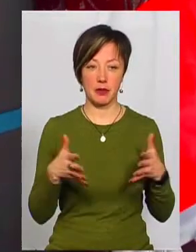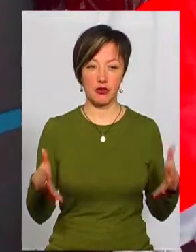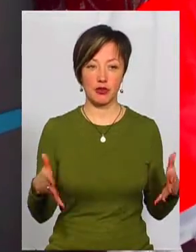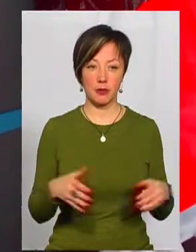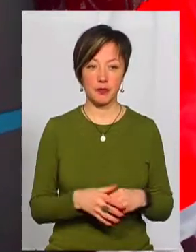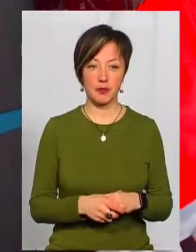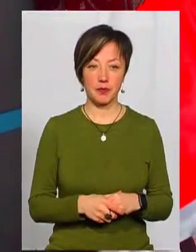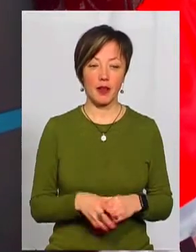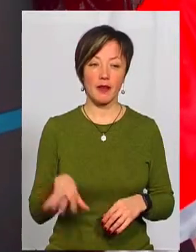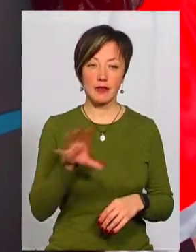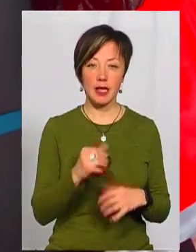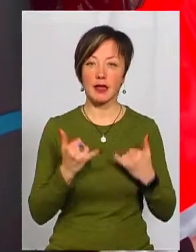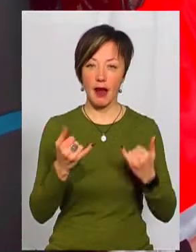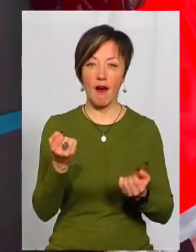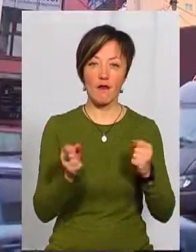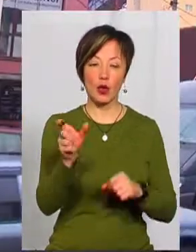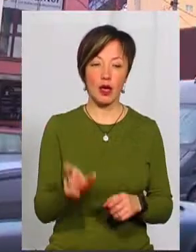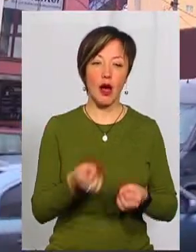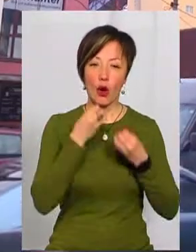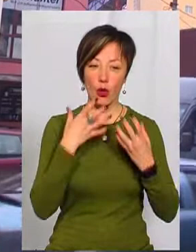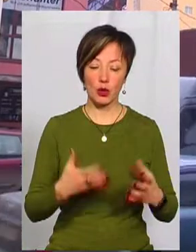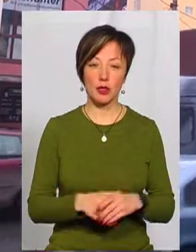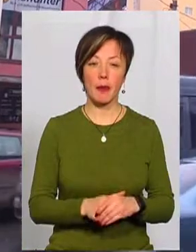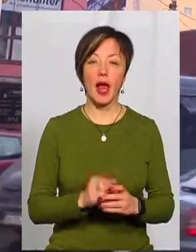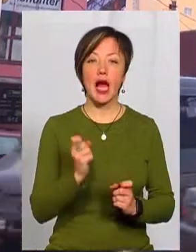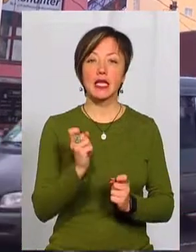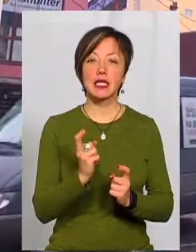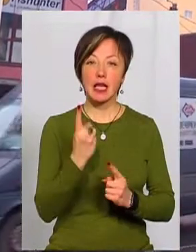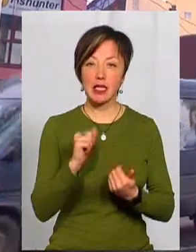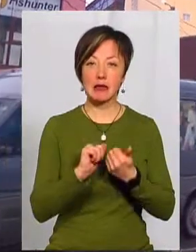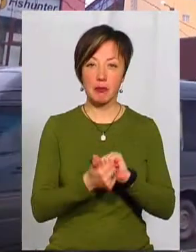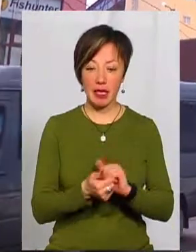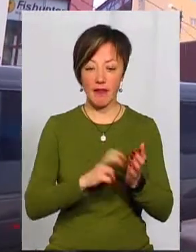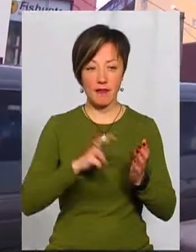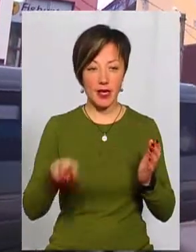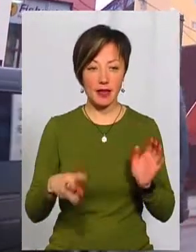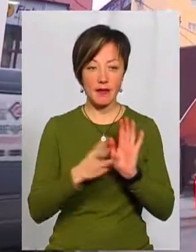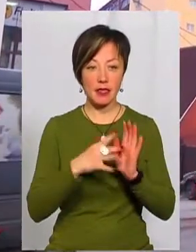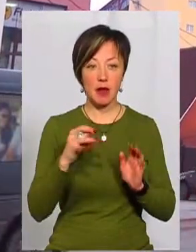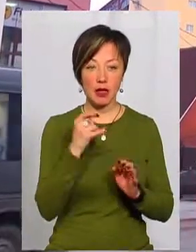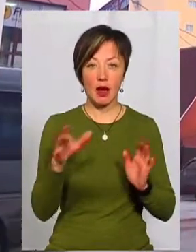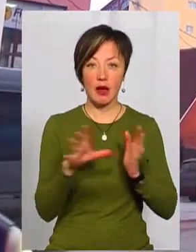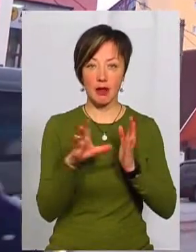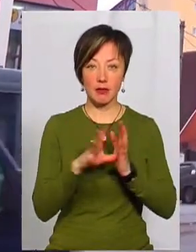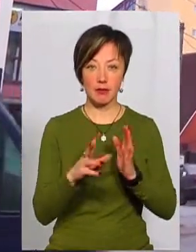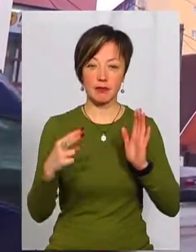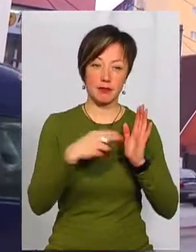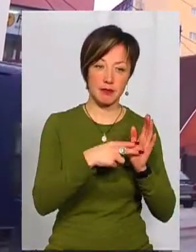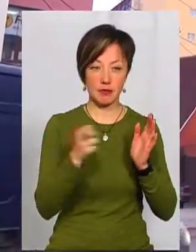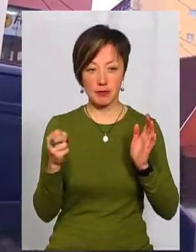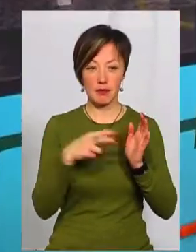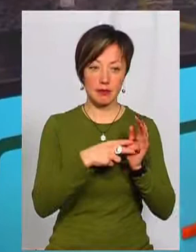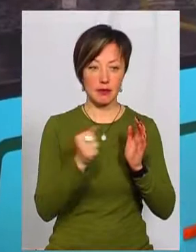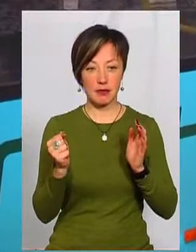Ну, все для водітеля хороше. За зміну водію потрібно вийти з кабіни 8 разів, аби струмоприймачі прикріпити до